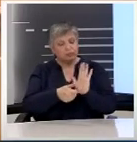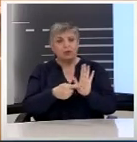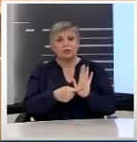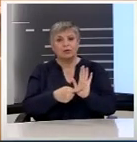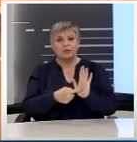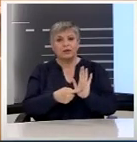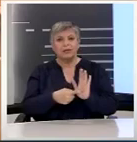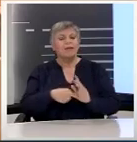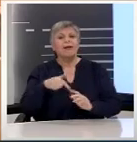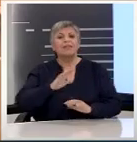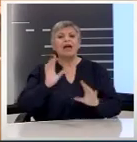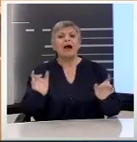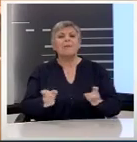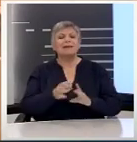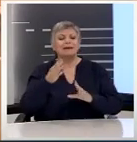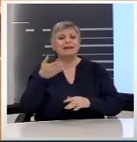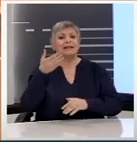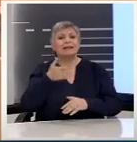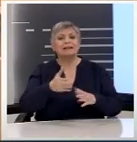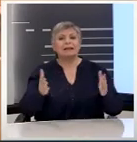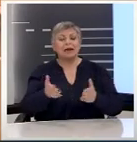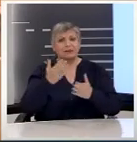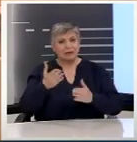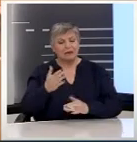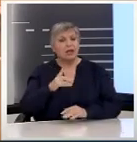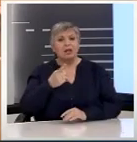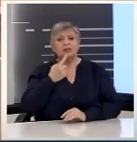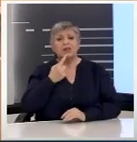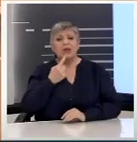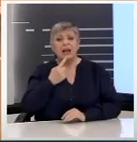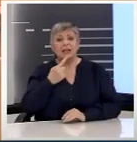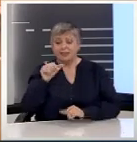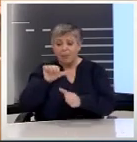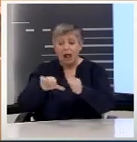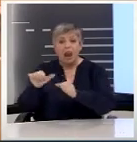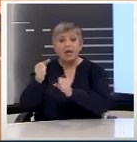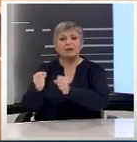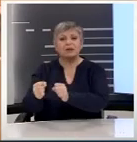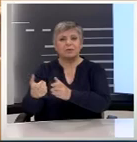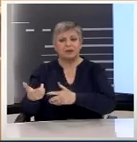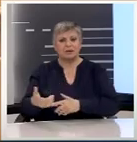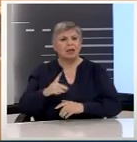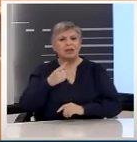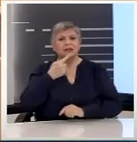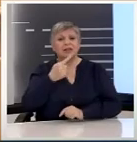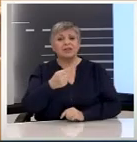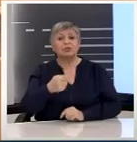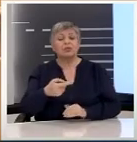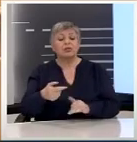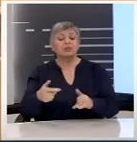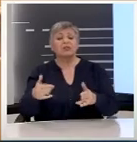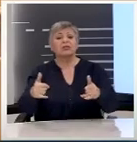κρατούμενο? Θα του λέγατε δεν σου μιλάω, σου κλείνω το τηλέφωνο? Παρακαλώ. Όταν μάλιστα αυτός ο κρατούμενος